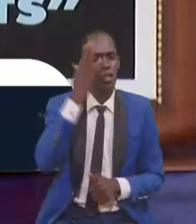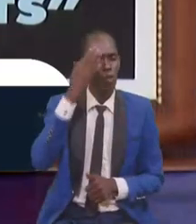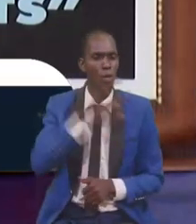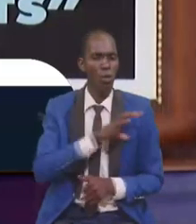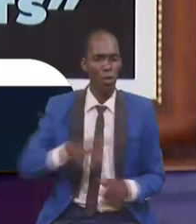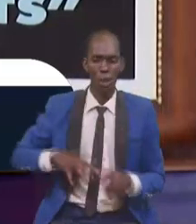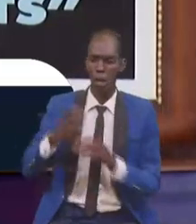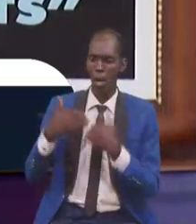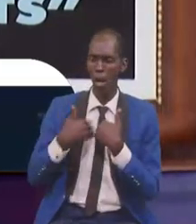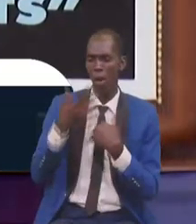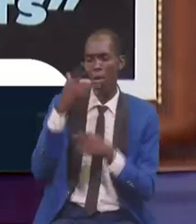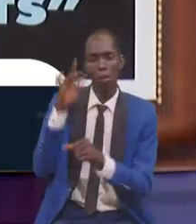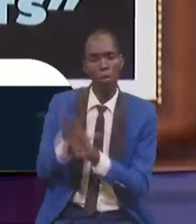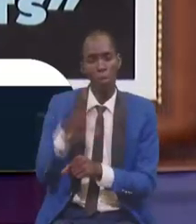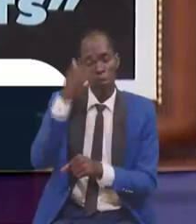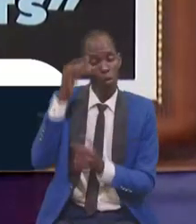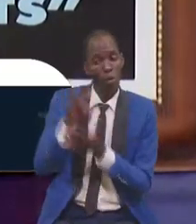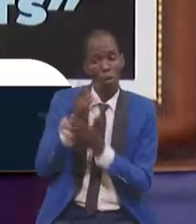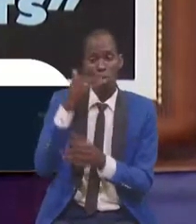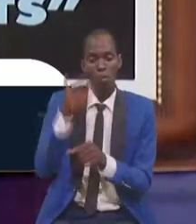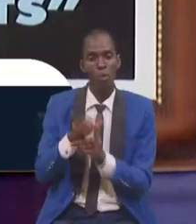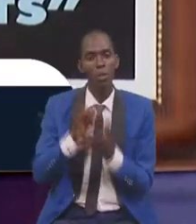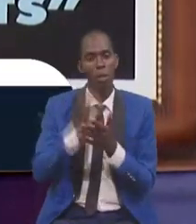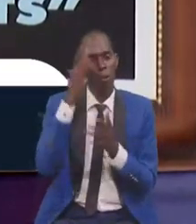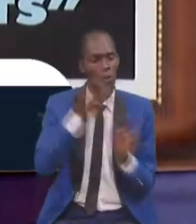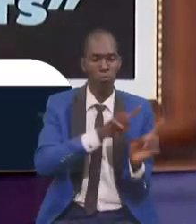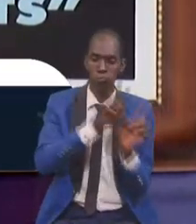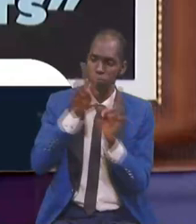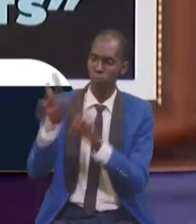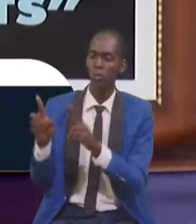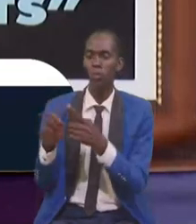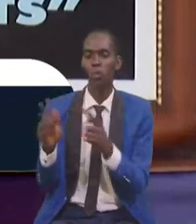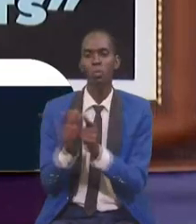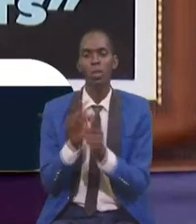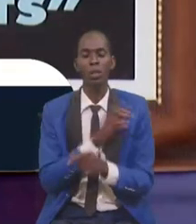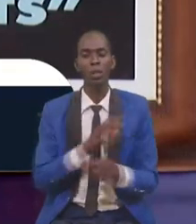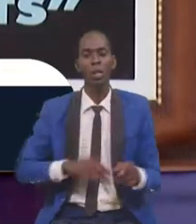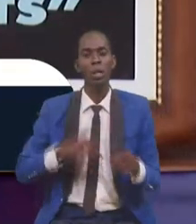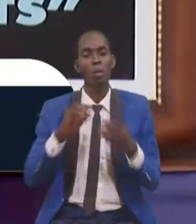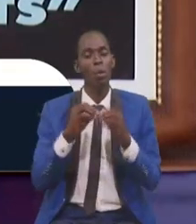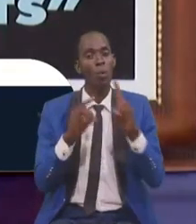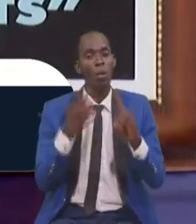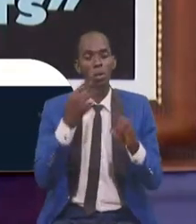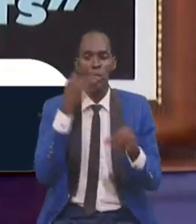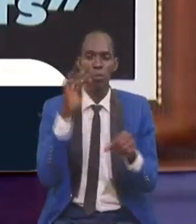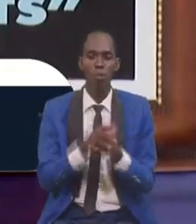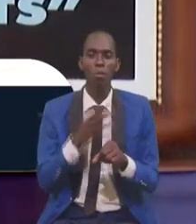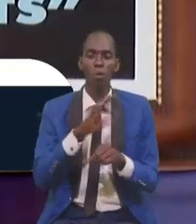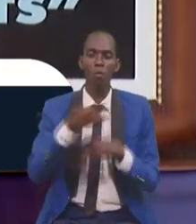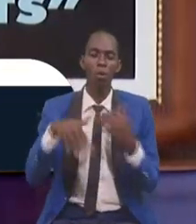là. À cause de cette promesse, ils étaient venus pour cela. La promesse est du Tout-Puissant.